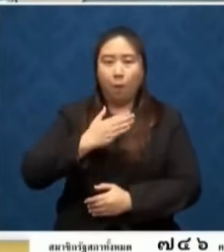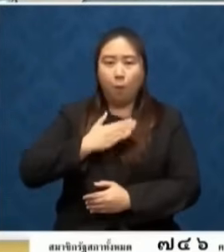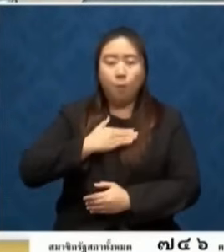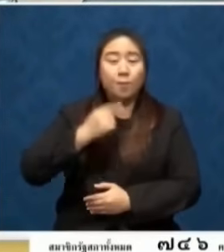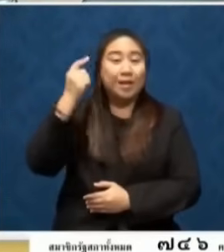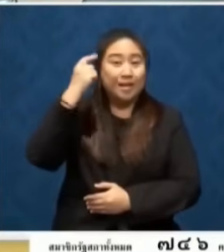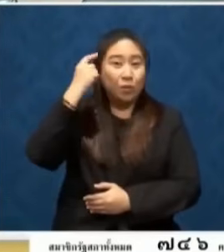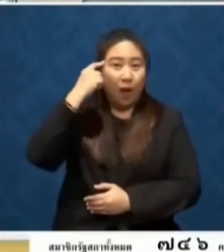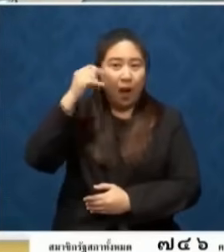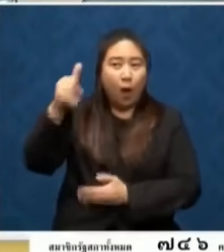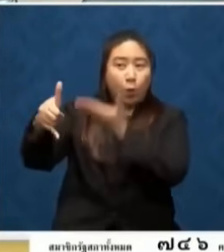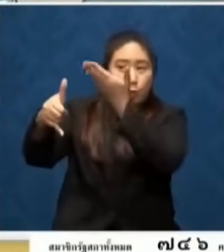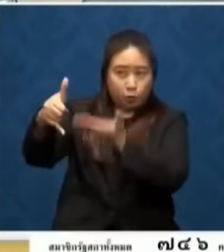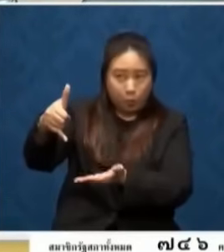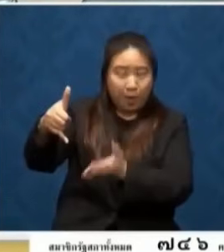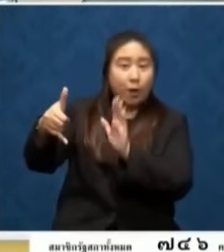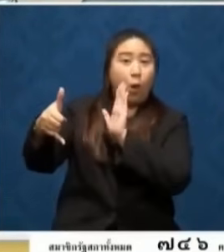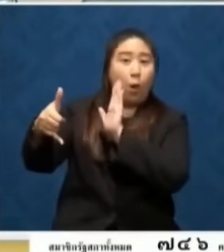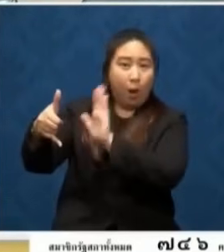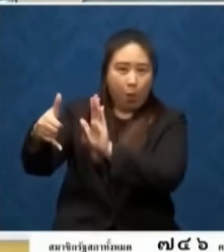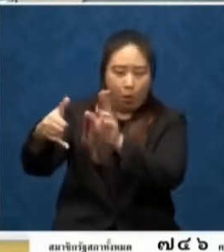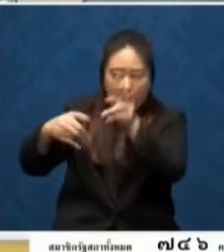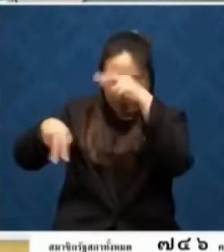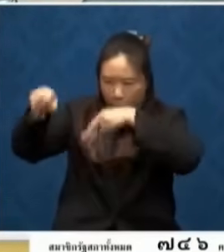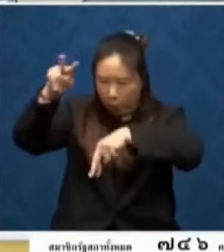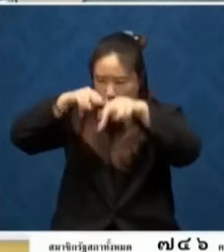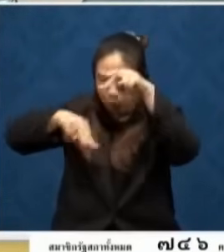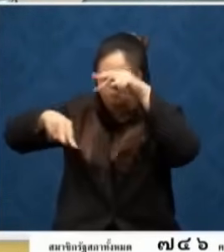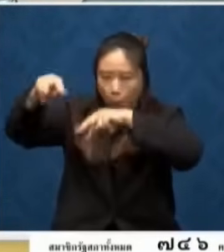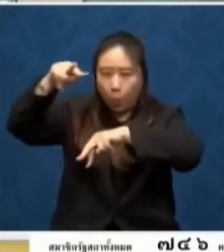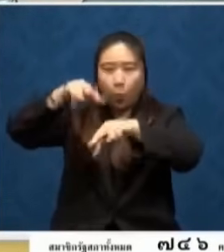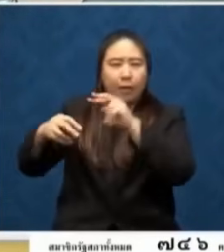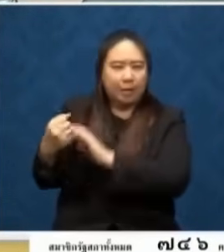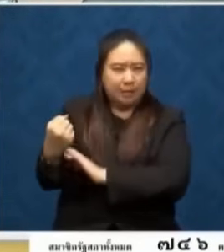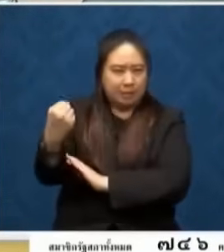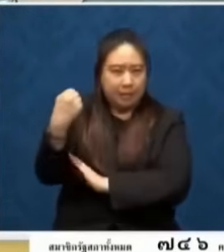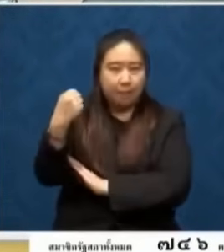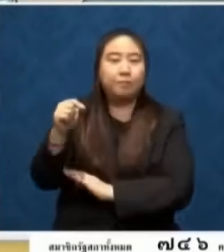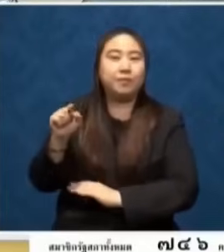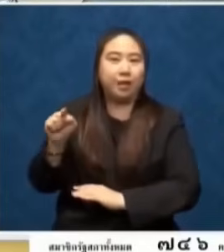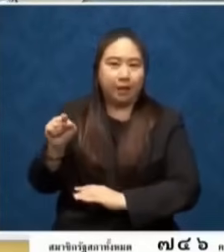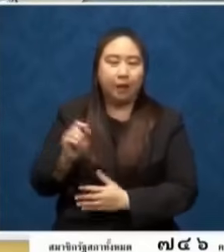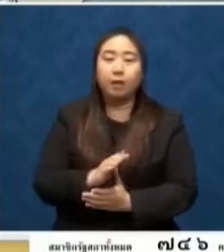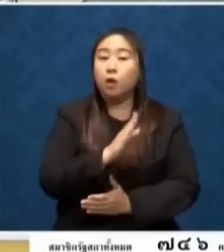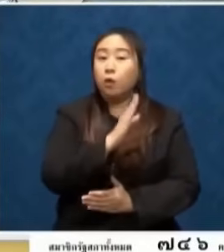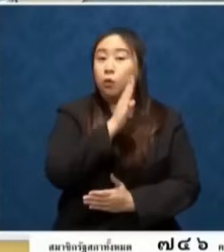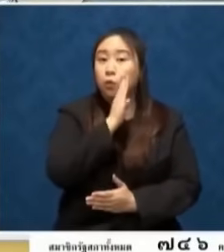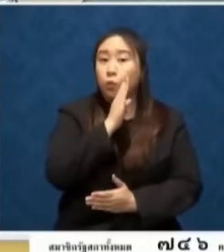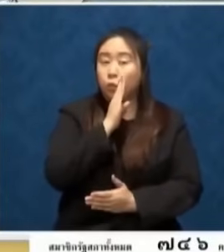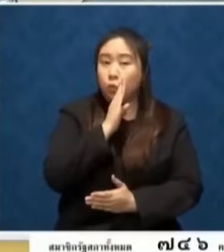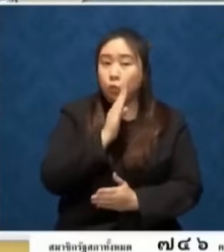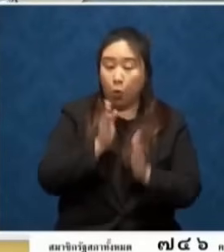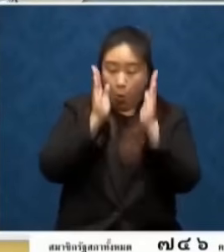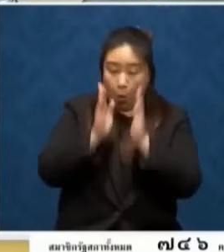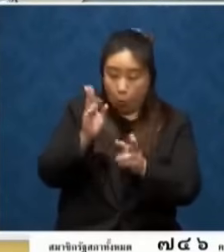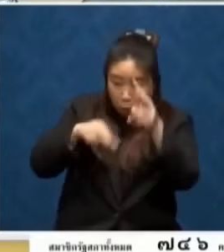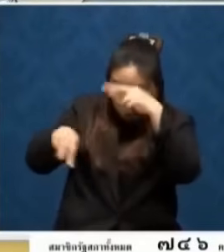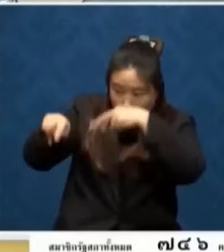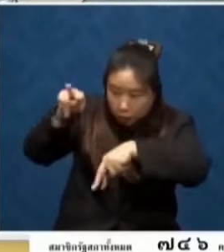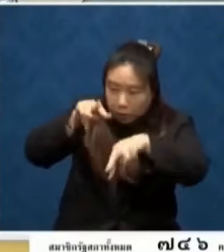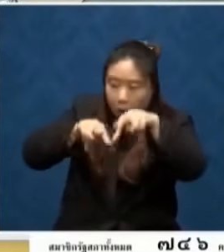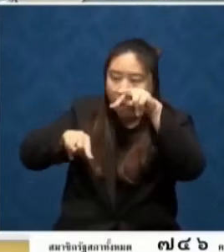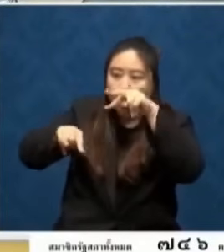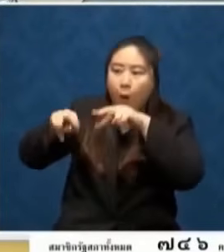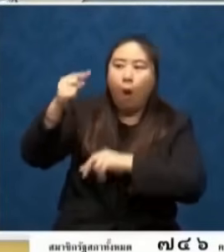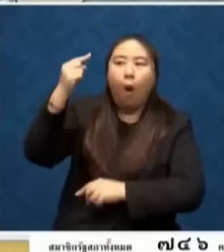อบคุณสมบัติของท่านอย่างเข้มข้นนั้นถ้าผู้ตรวจสอบเขารู้ประวัติว่าท่